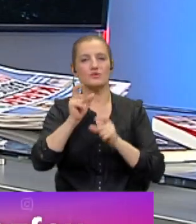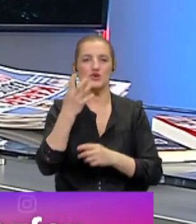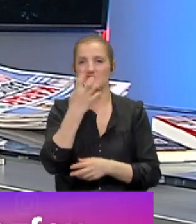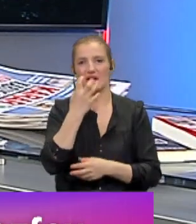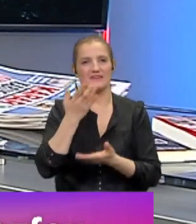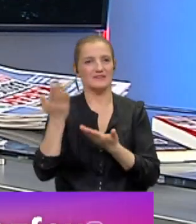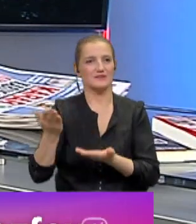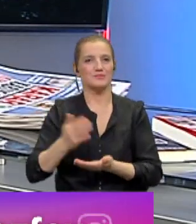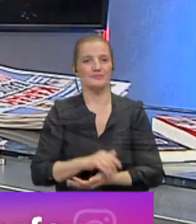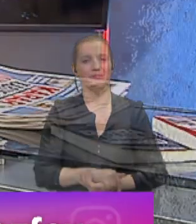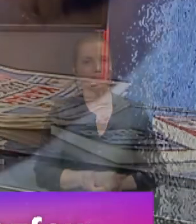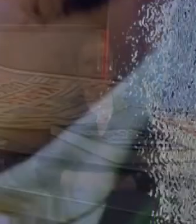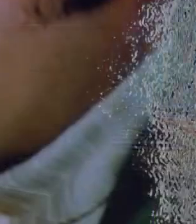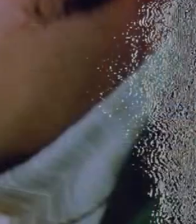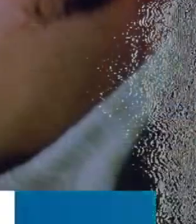gidiyoruz O